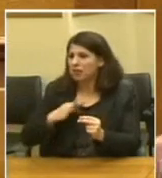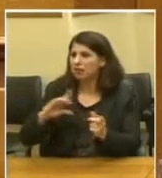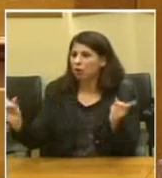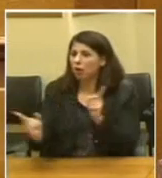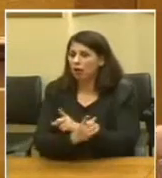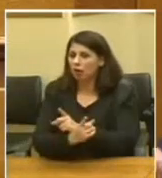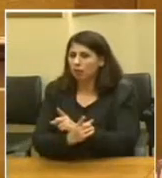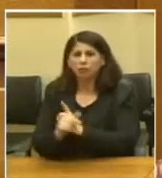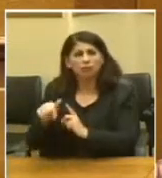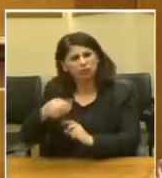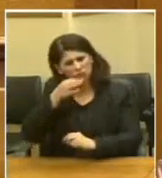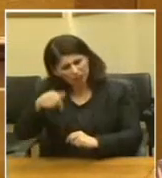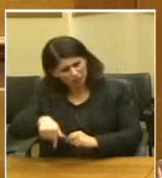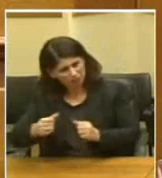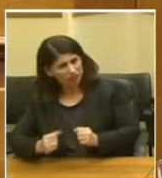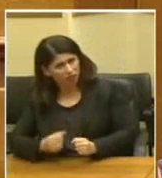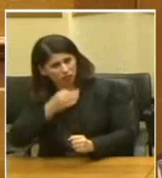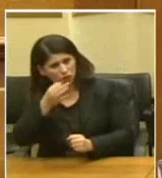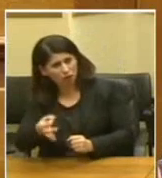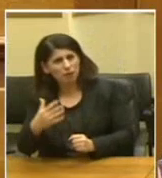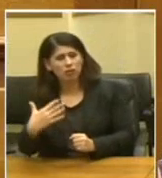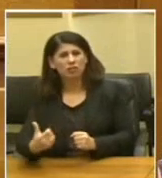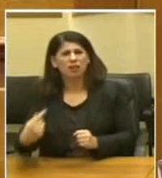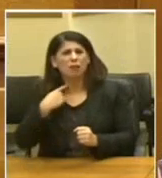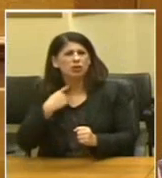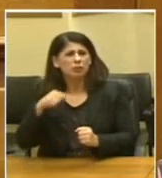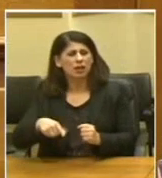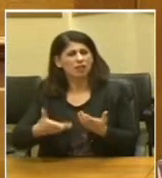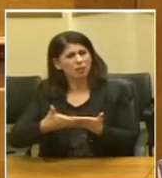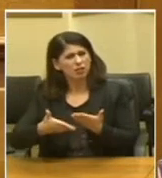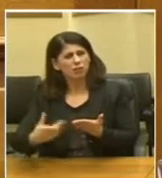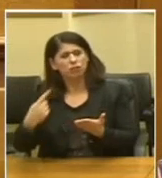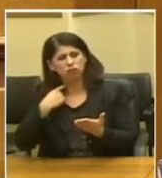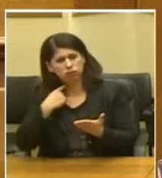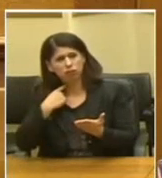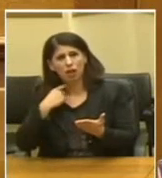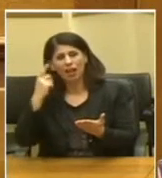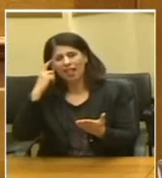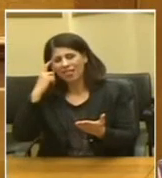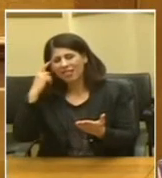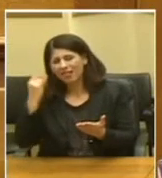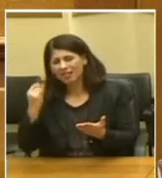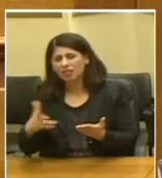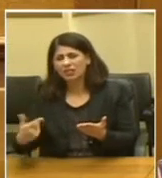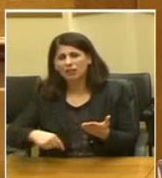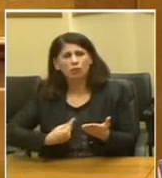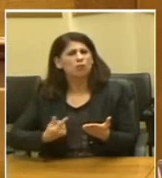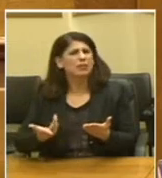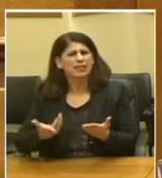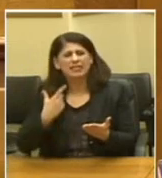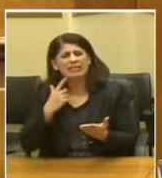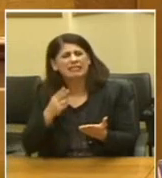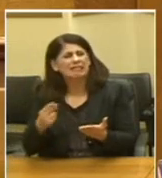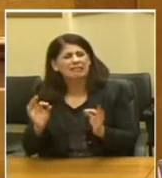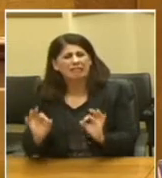μου είπατε και από αυτό το βήμα, ότι ήταν αποτυχημένη αυτή η επίσκεψη. Δεν κατάλαβα τι ήταν αυτό που σας πείραξε.